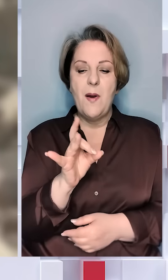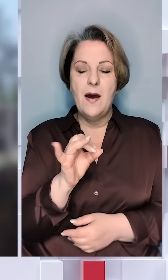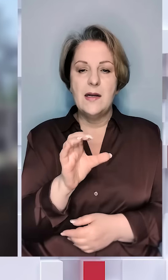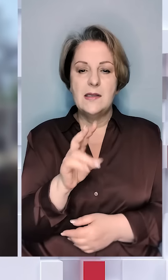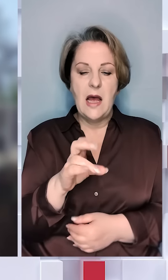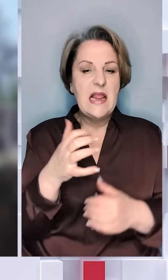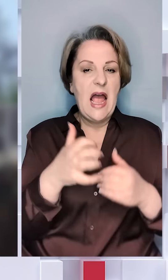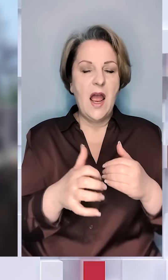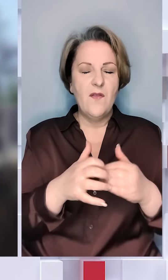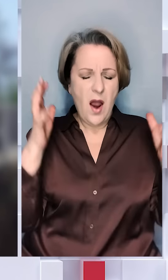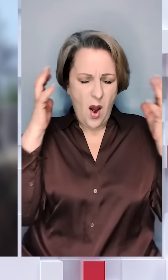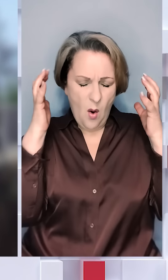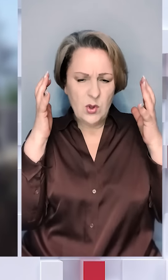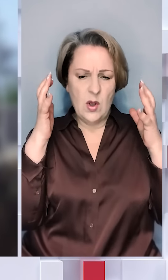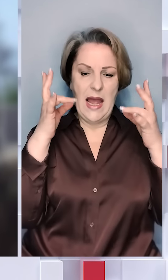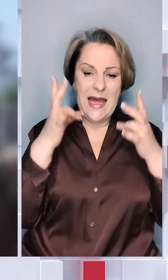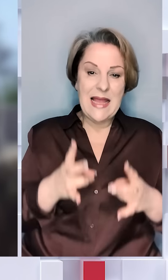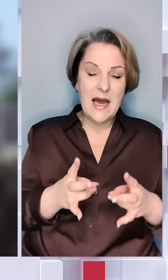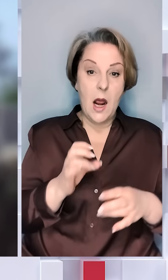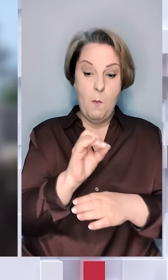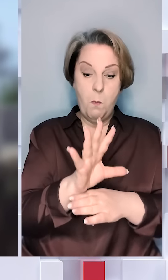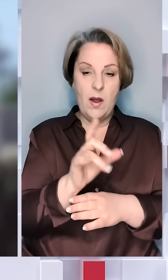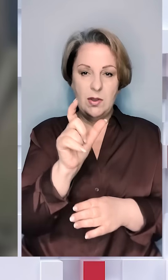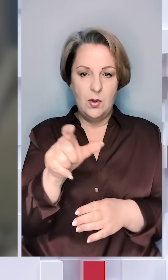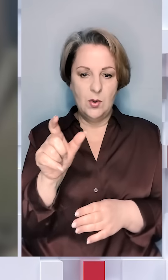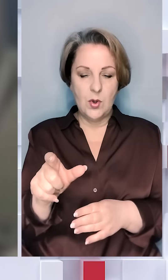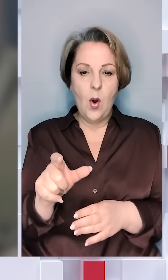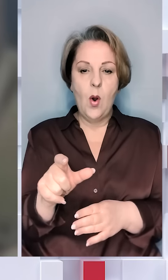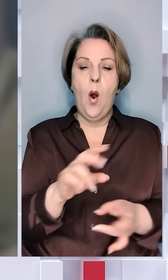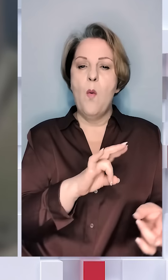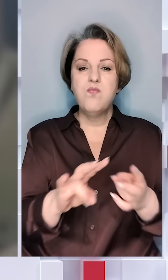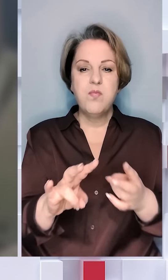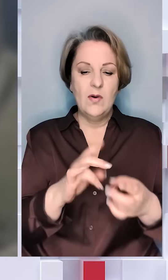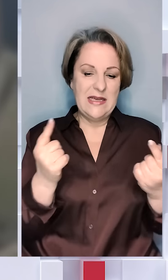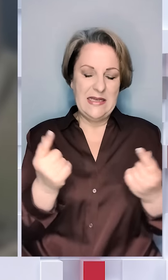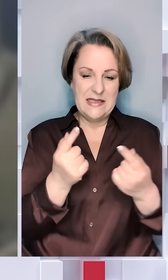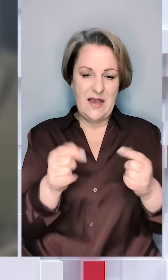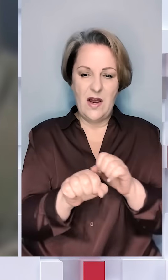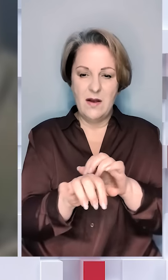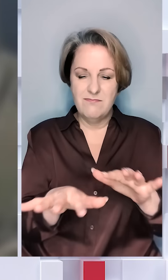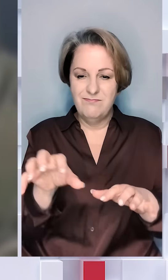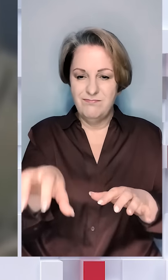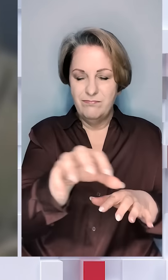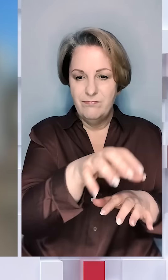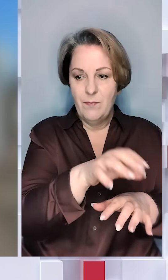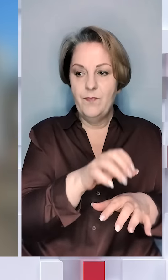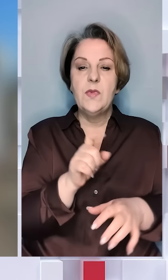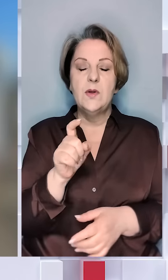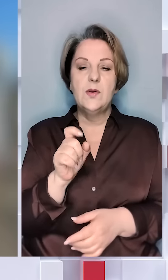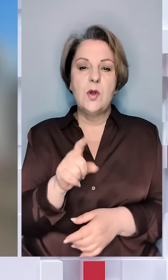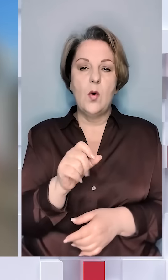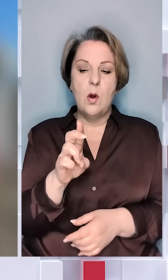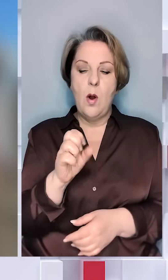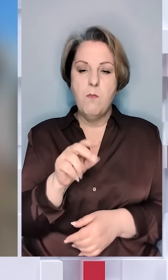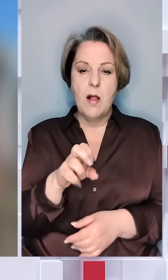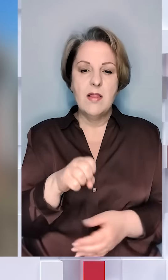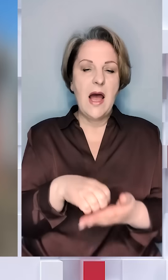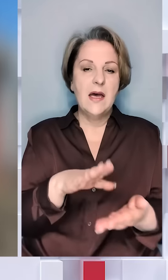на Херсонщині. З контузіями та травмами 15 жителів пошкоджено цивільну інфраструктуру, а в Золотій Балці